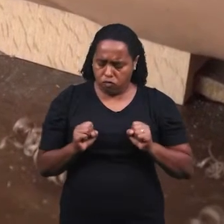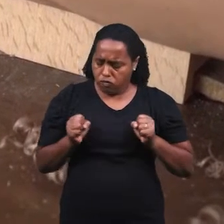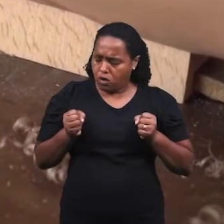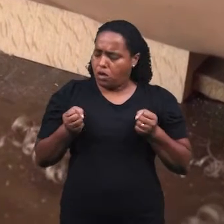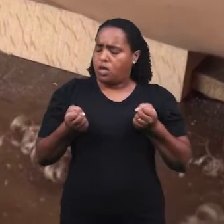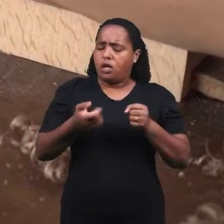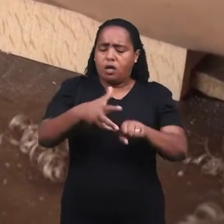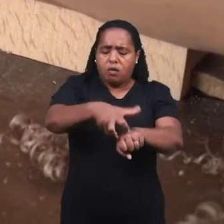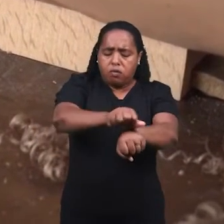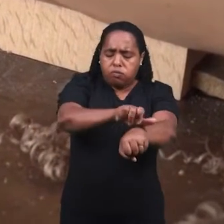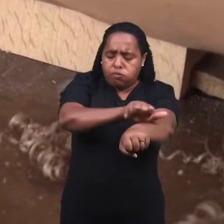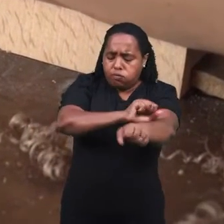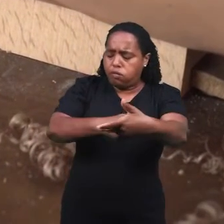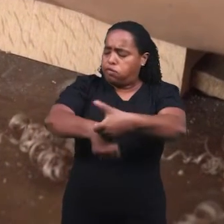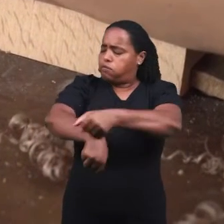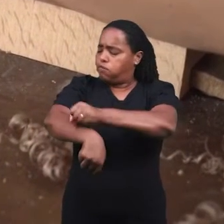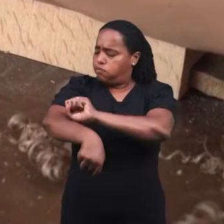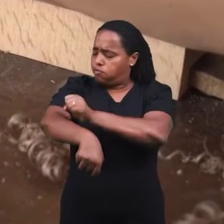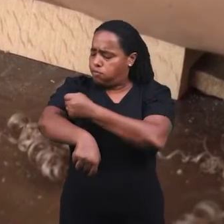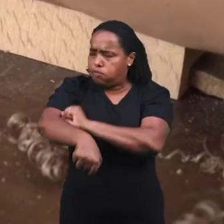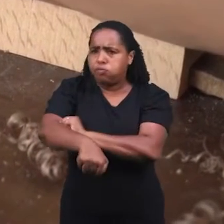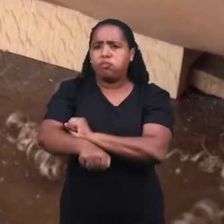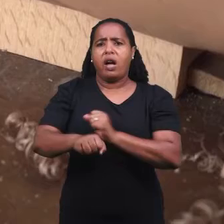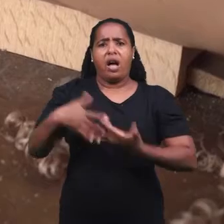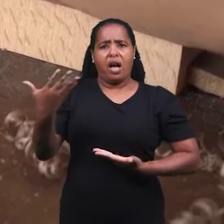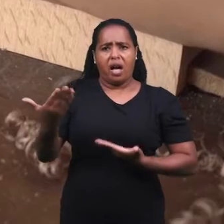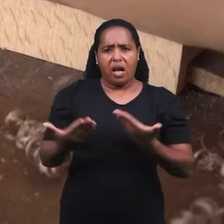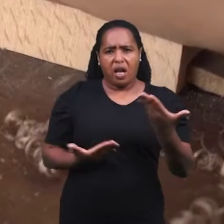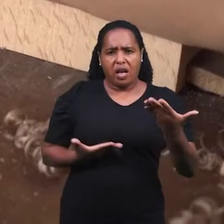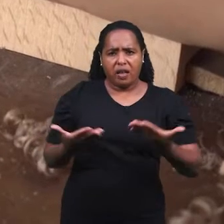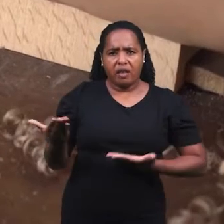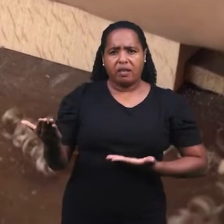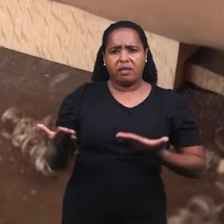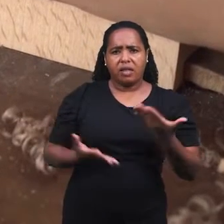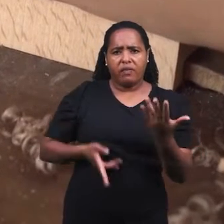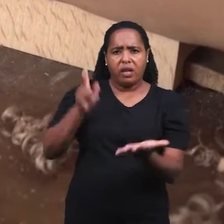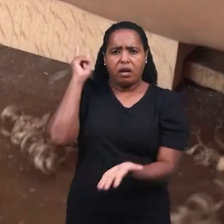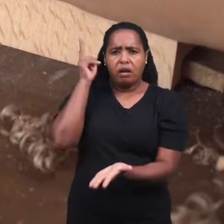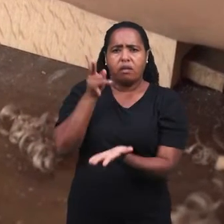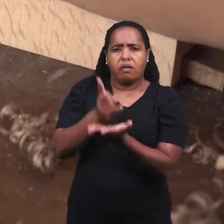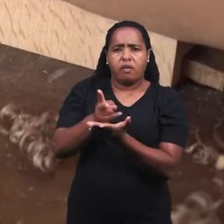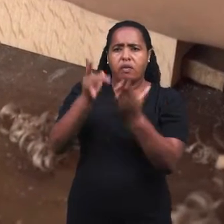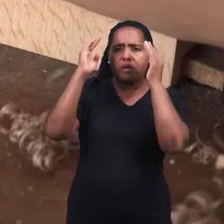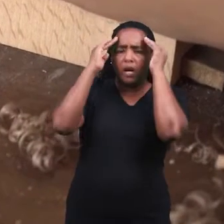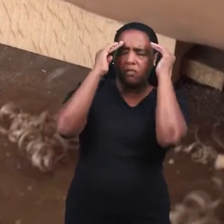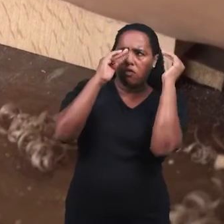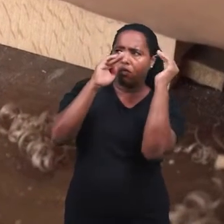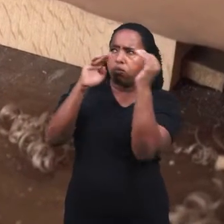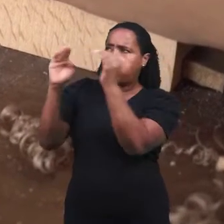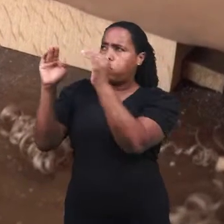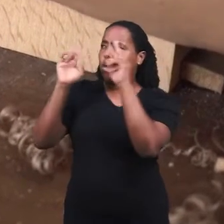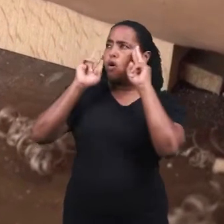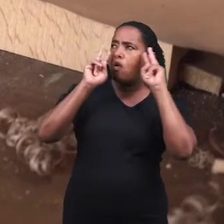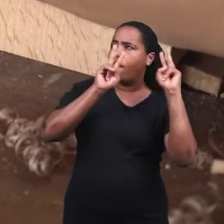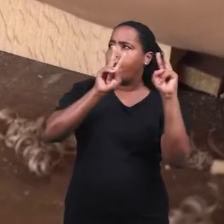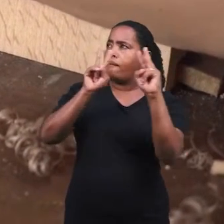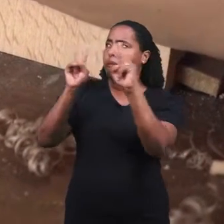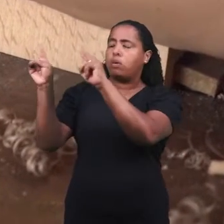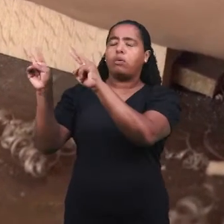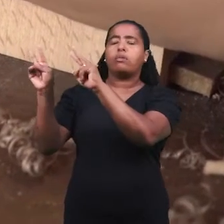Расположиться, чтобы трудиться. и не смотреть назад.